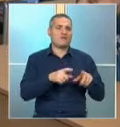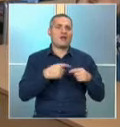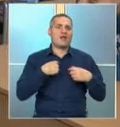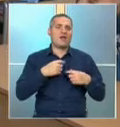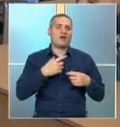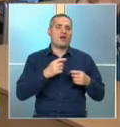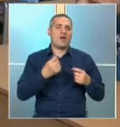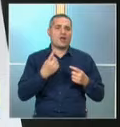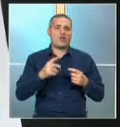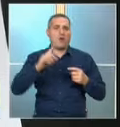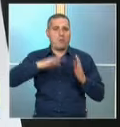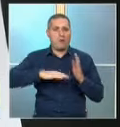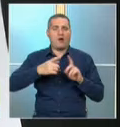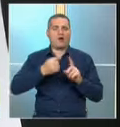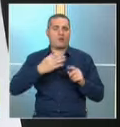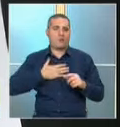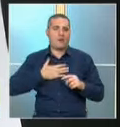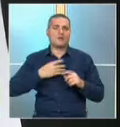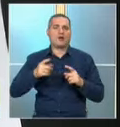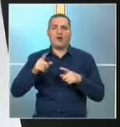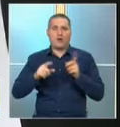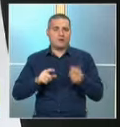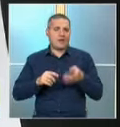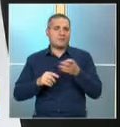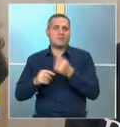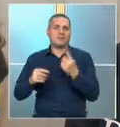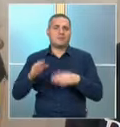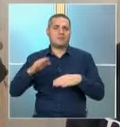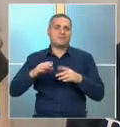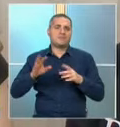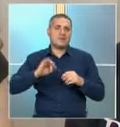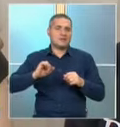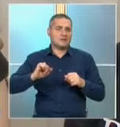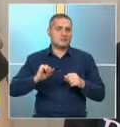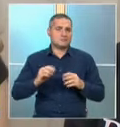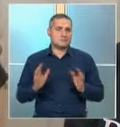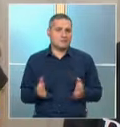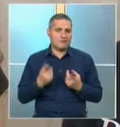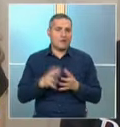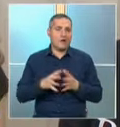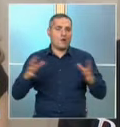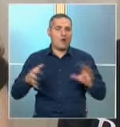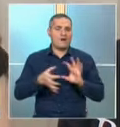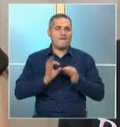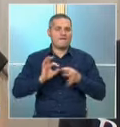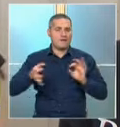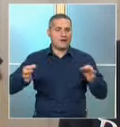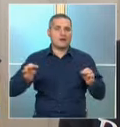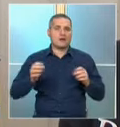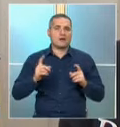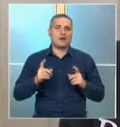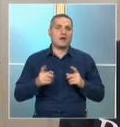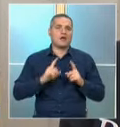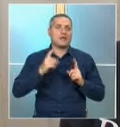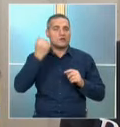в контейнера, едно шише по-малко от мен. От теб, от другия. И става една голяма верига. И не само доброто е